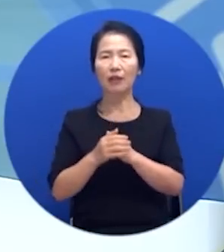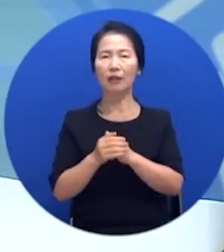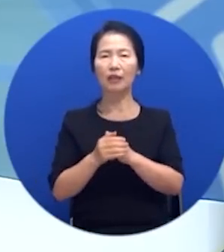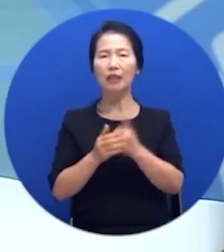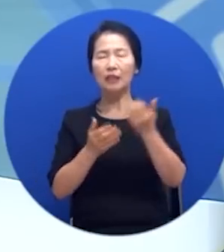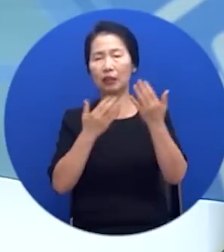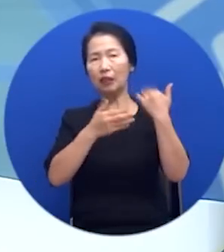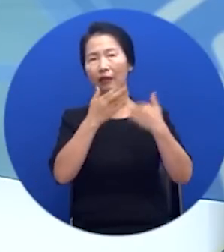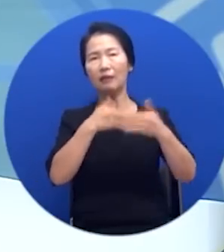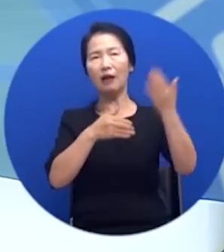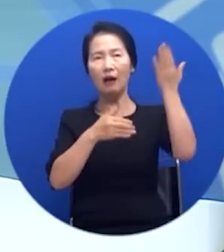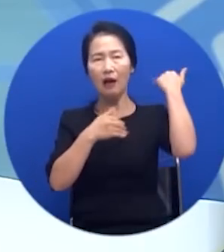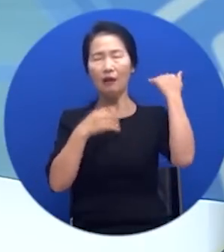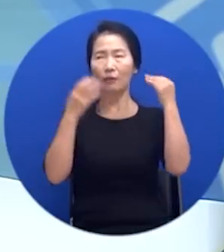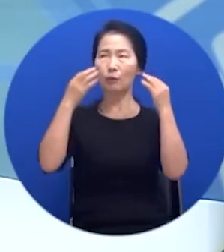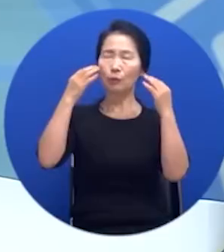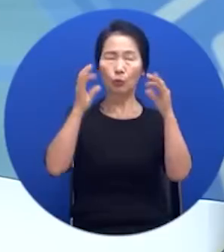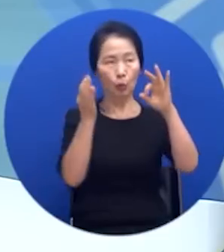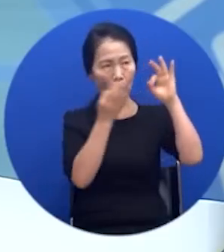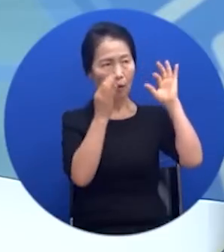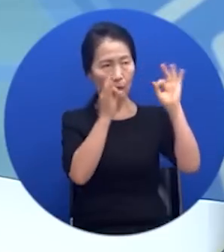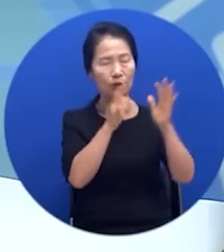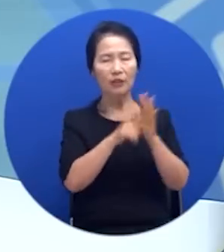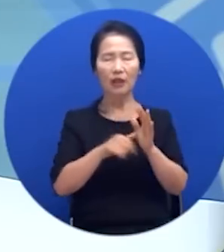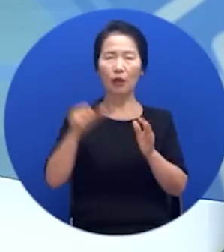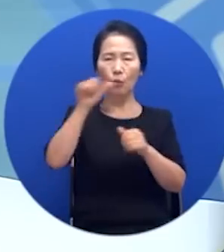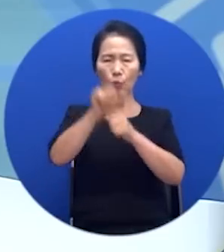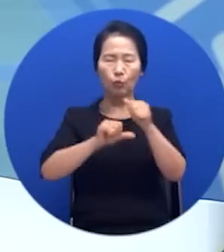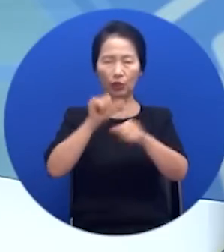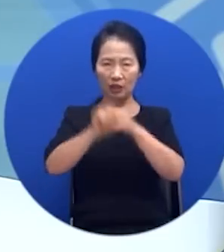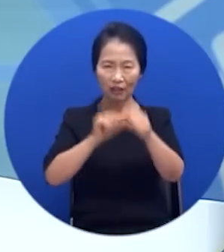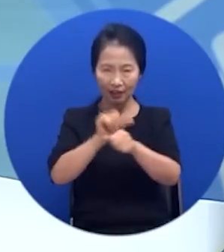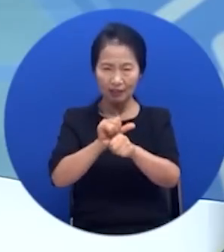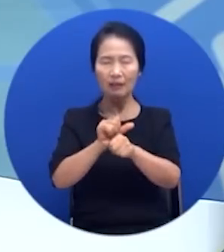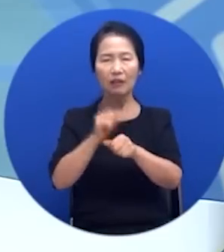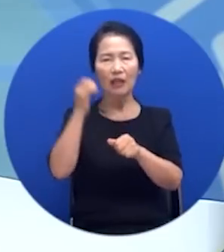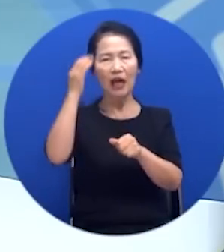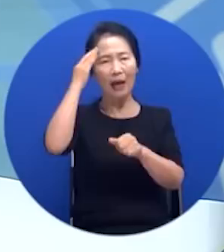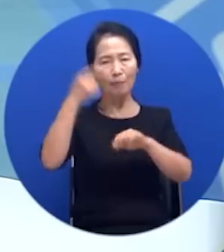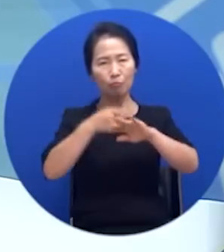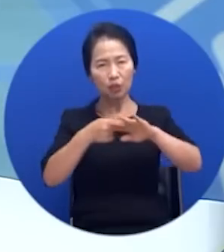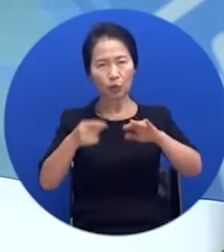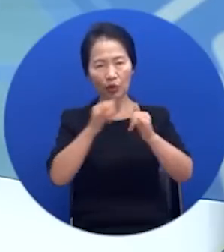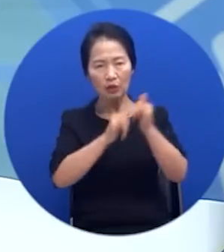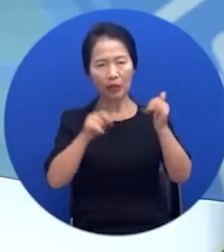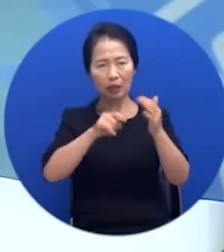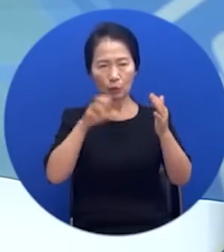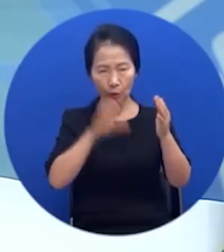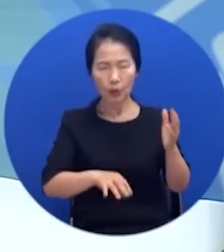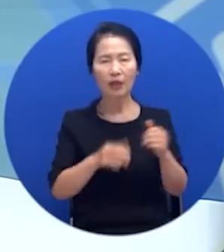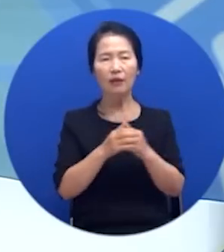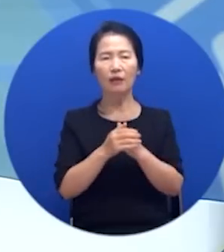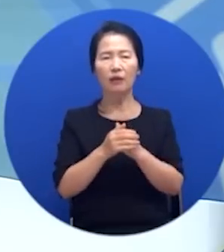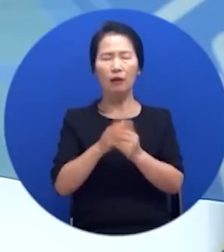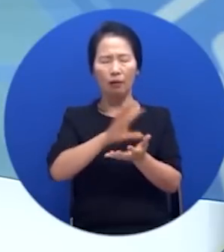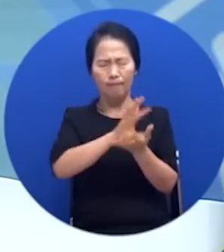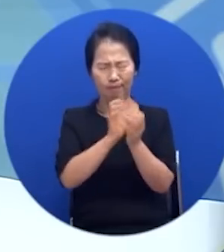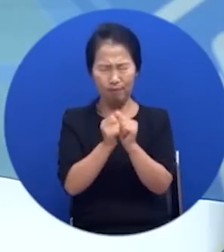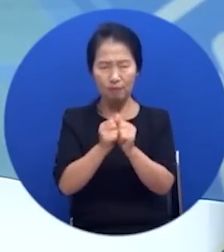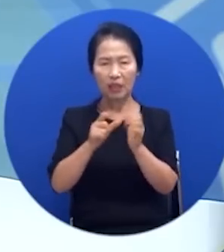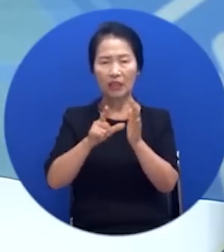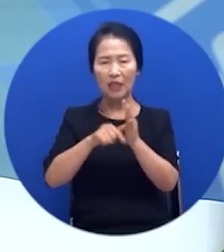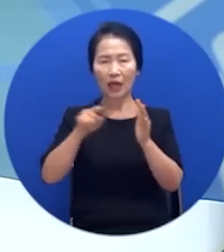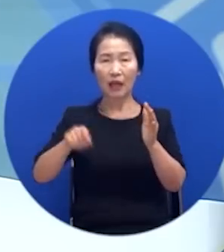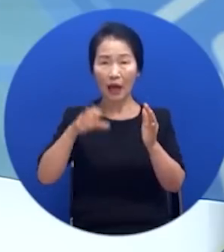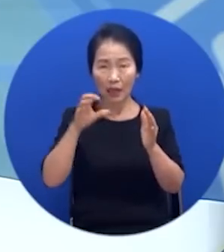지난날을 돌아보면 5천년 한민족의 역사 속에 135년의 짧은 시간 속에서도